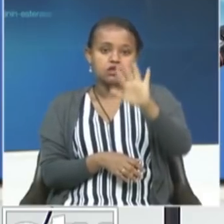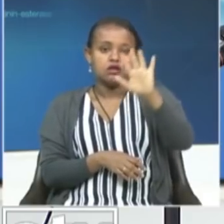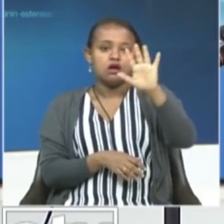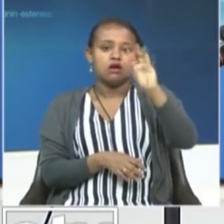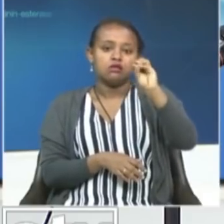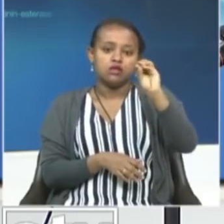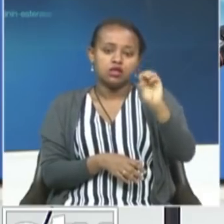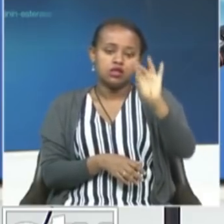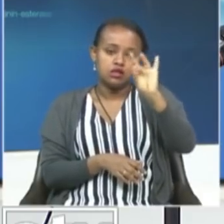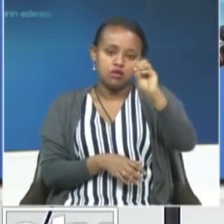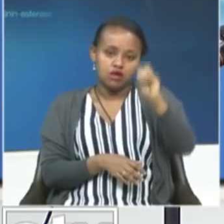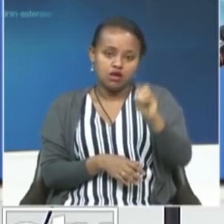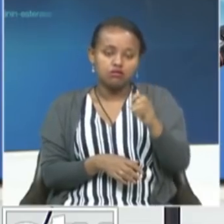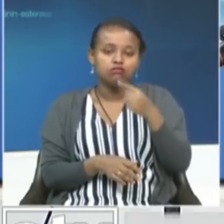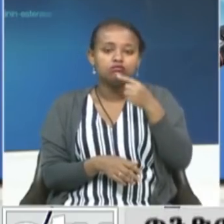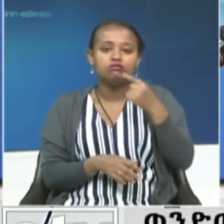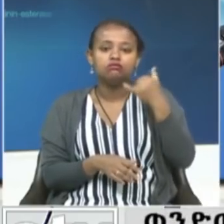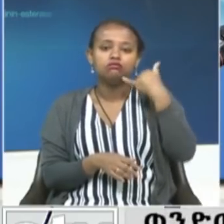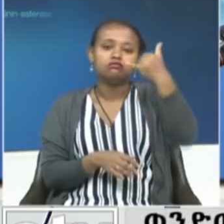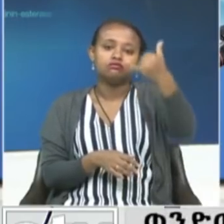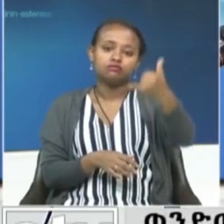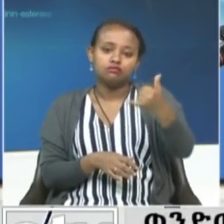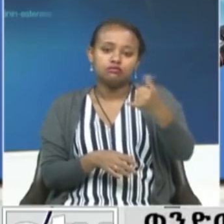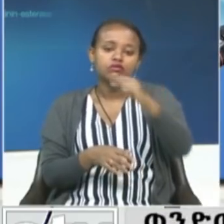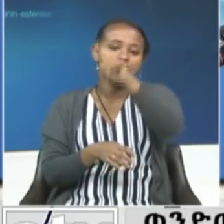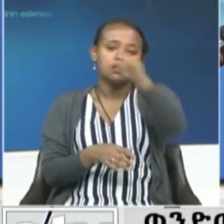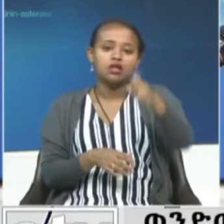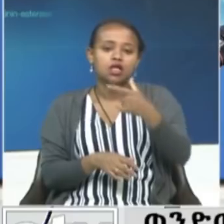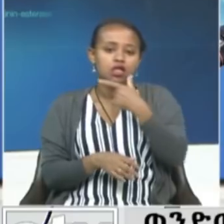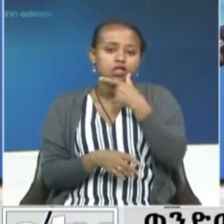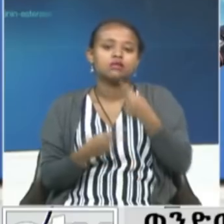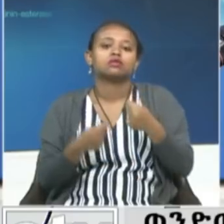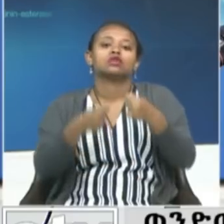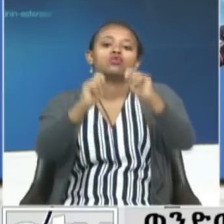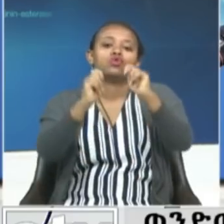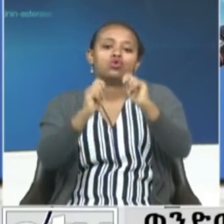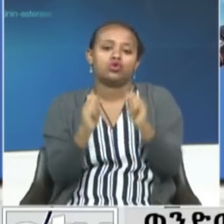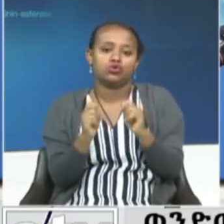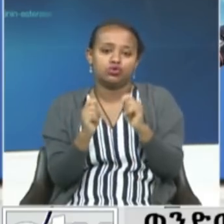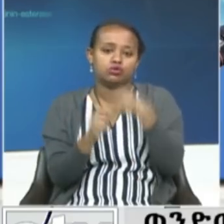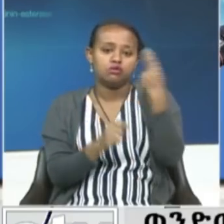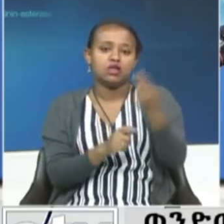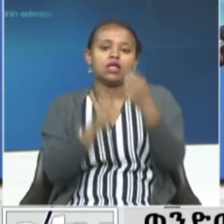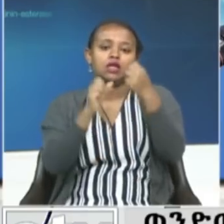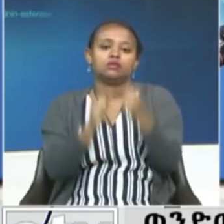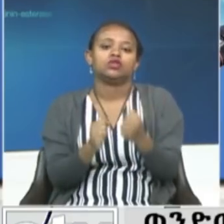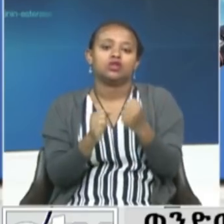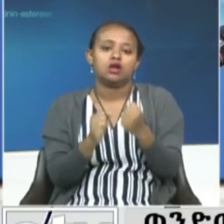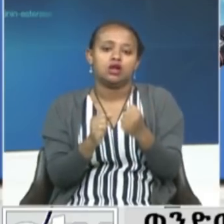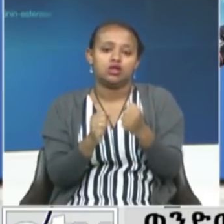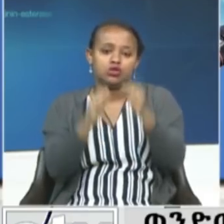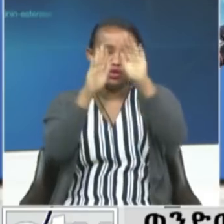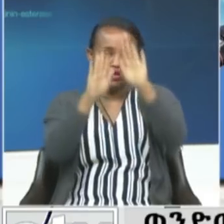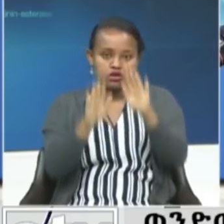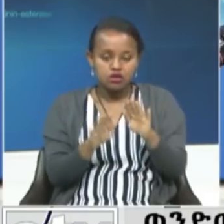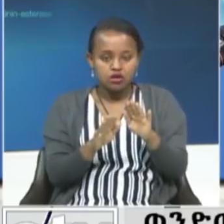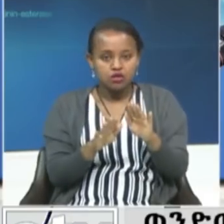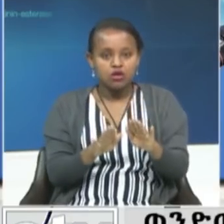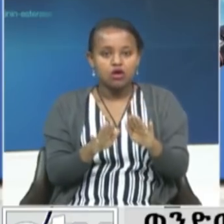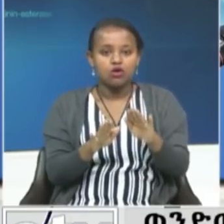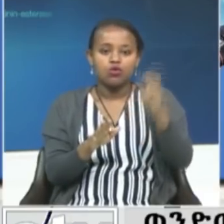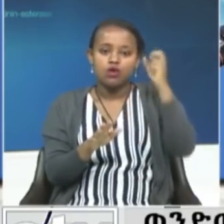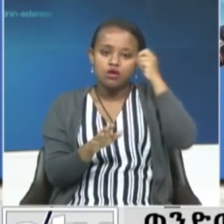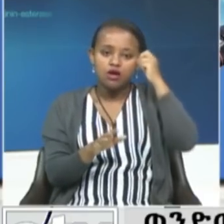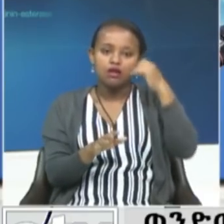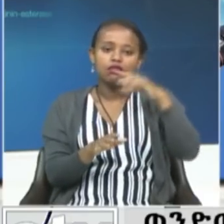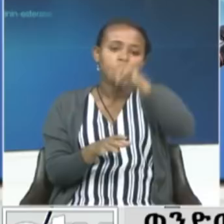011551 2080 የስቱዲዮ ስልክ መስመራችንን ለጥያቄ ትዝብትና ተሞክሯችሁ መጠቀም ትችላላችሁ። ታምራ ወንድማገኝ እናንተን